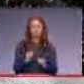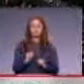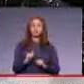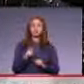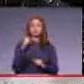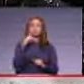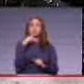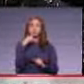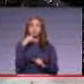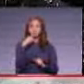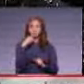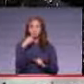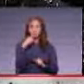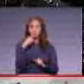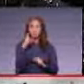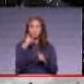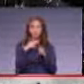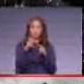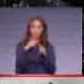فيها